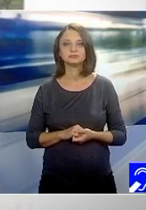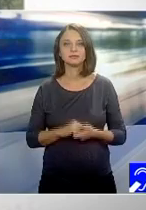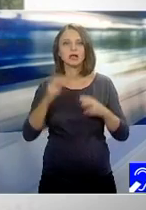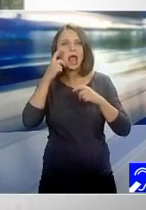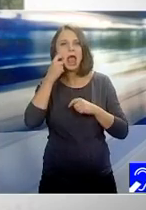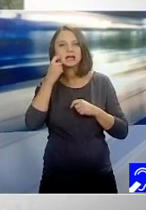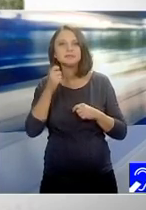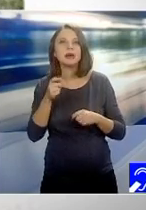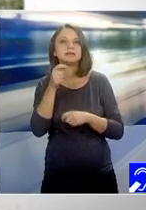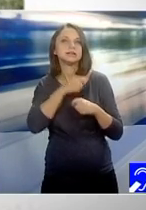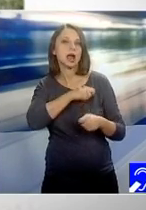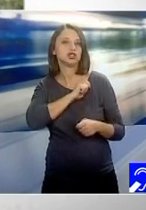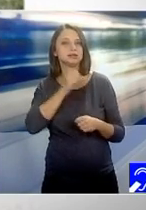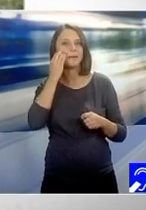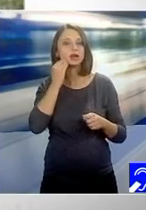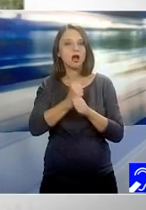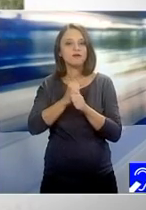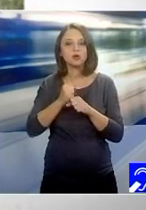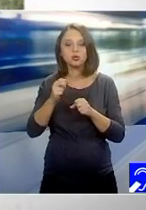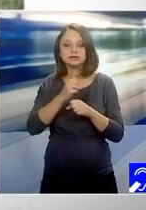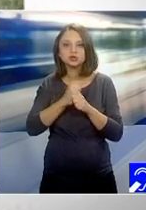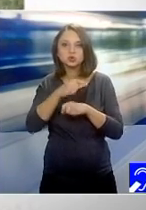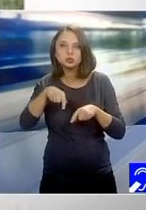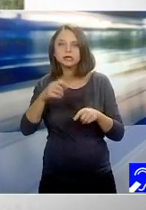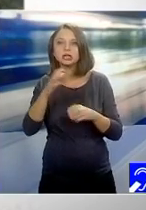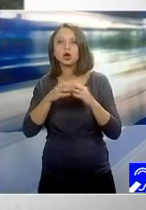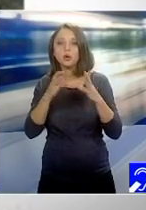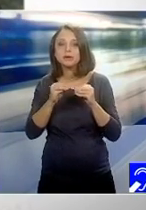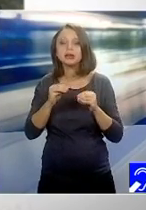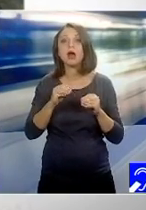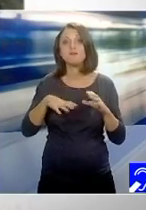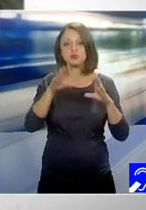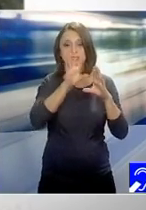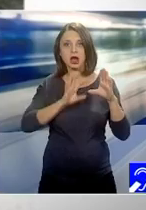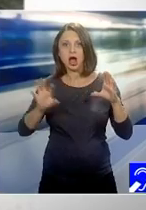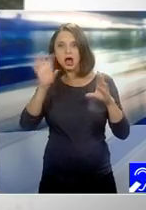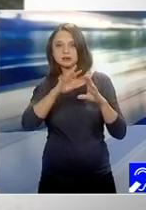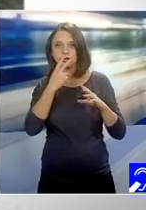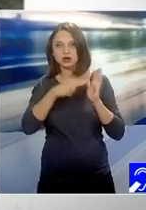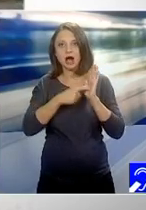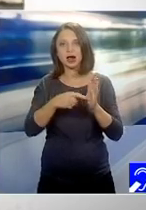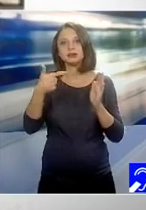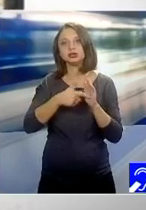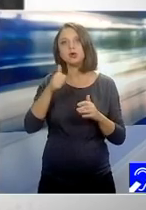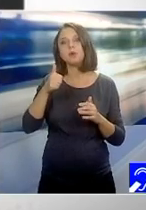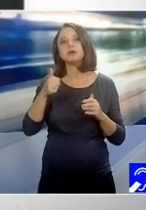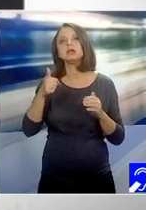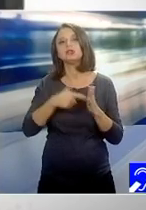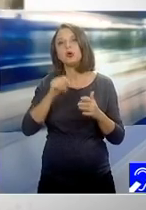Experții agenției americane au făcut studii de caz în mai multe zone ale României. O hartă întocmită de Greenpeace arată că în perioada